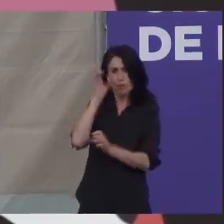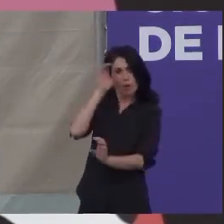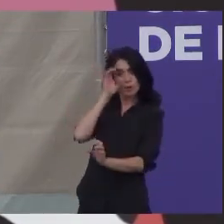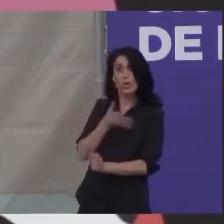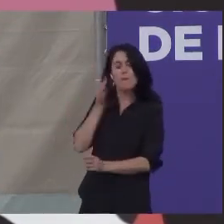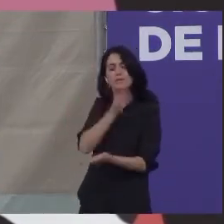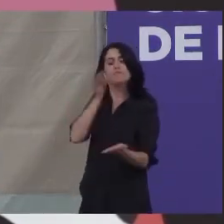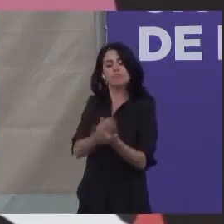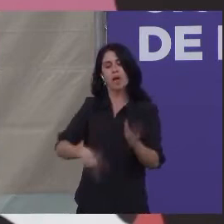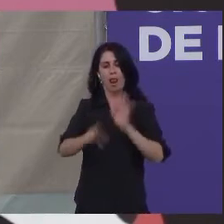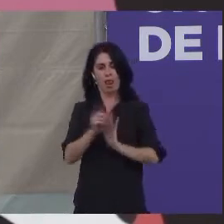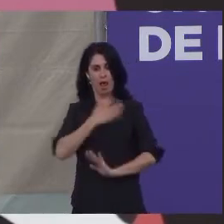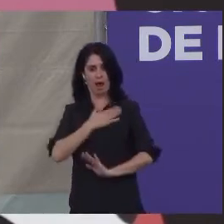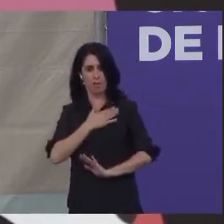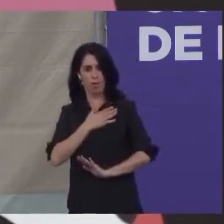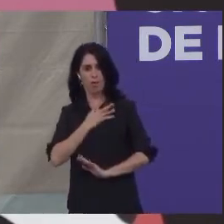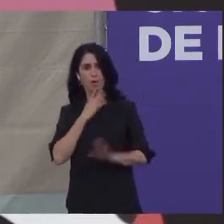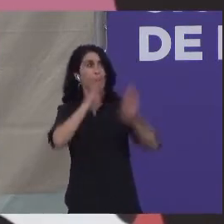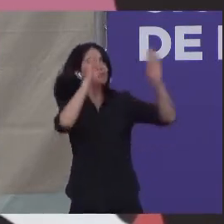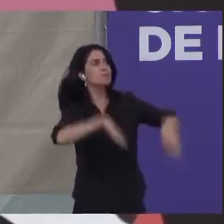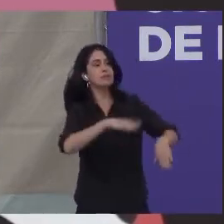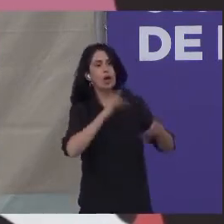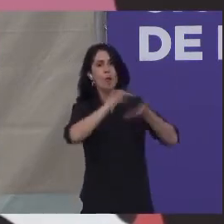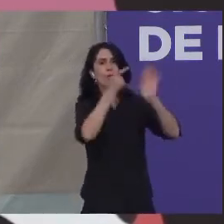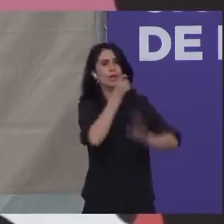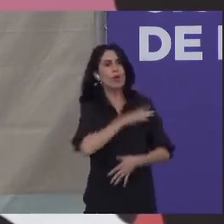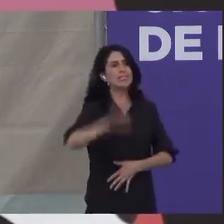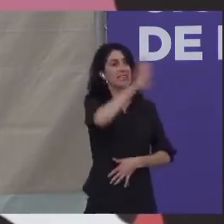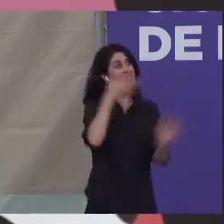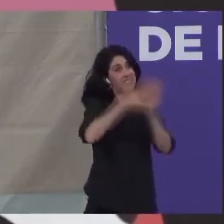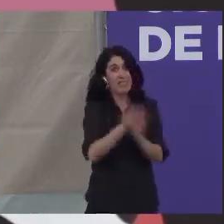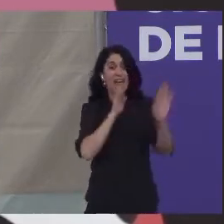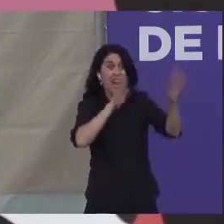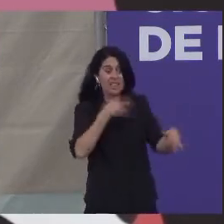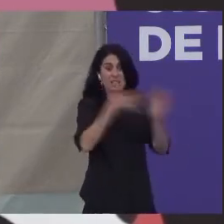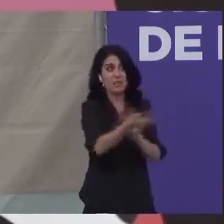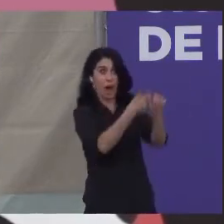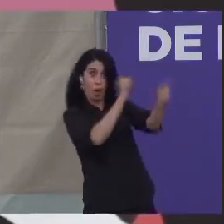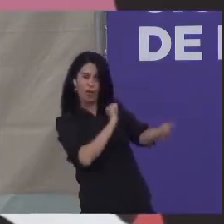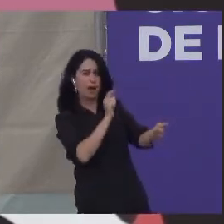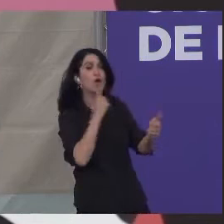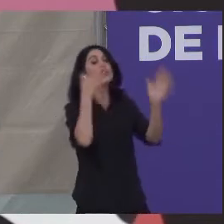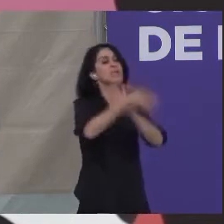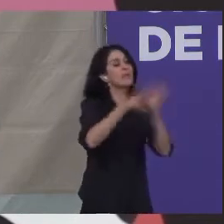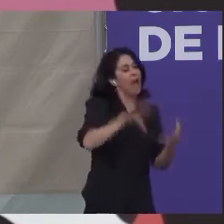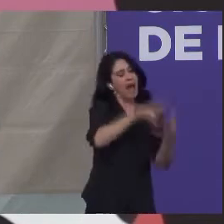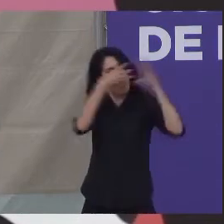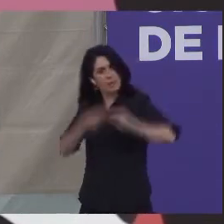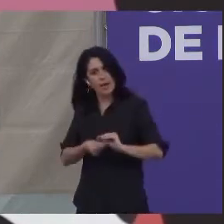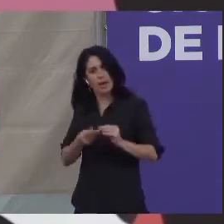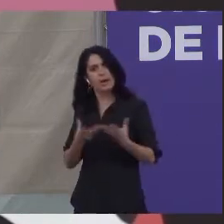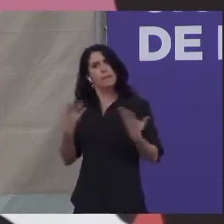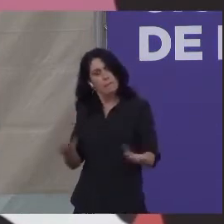La lleialtat al projecte estatal no consisteix en simplement copiar-lo. La lleialtat és adaptar-lo amb intel·ligència al